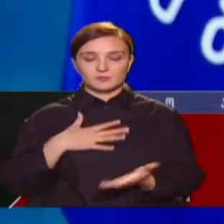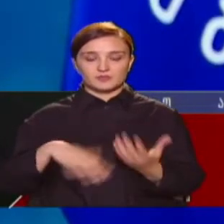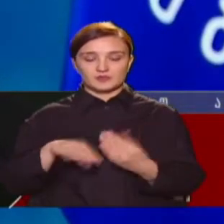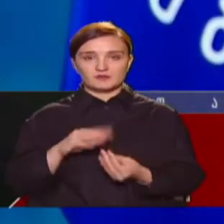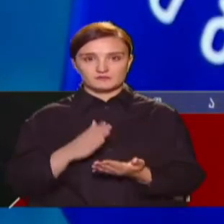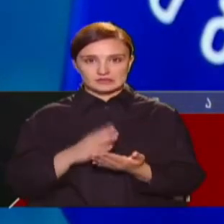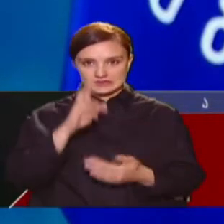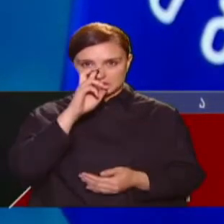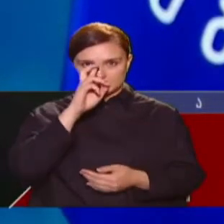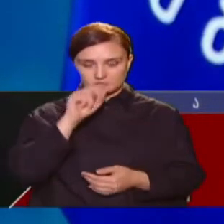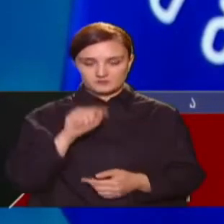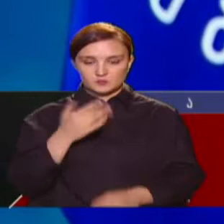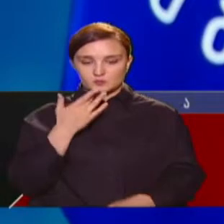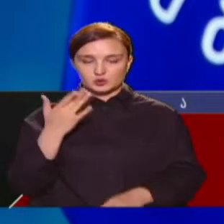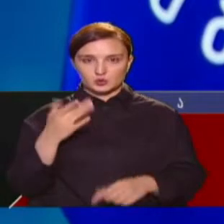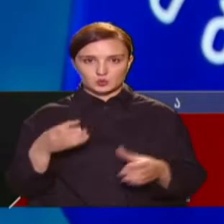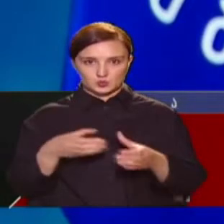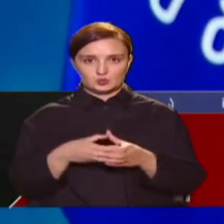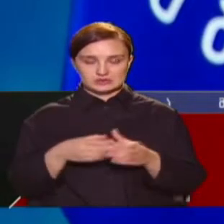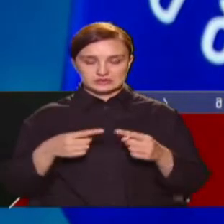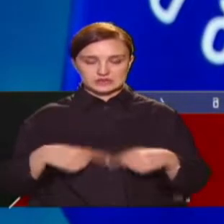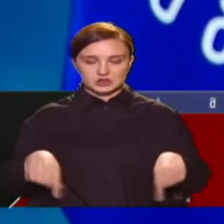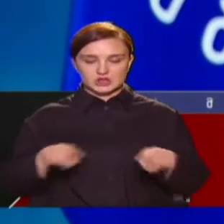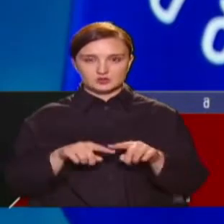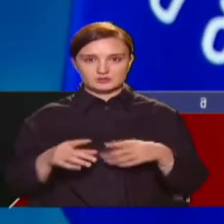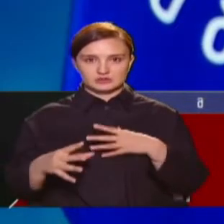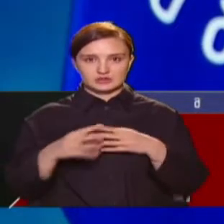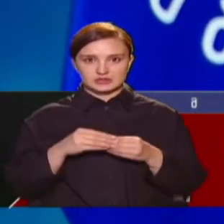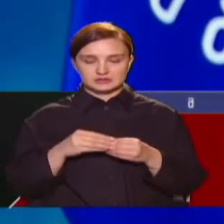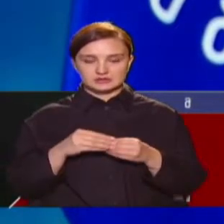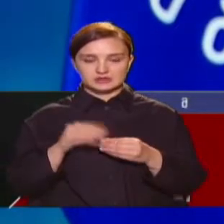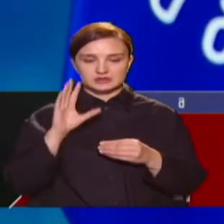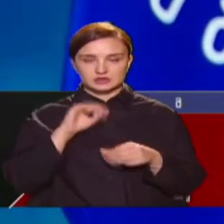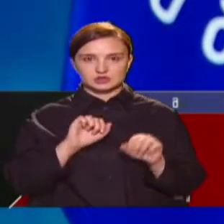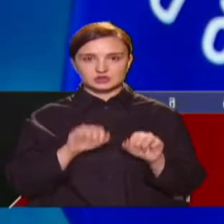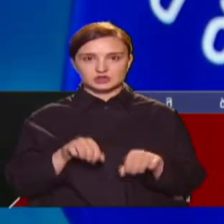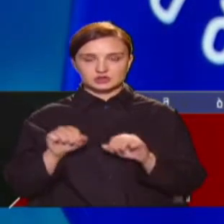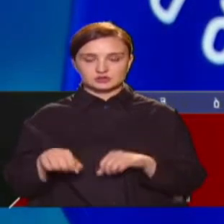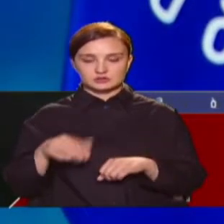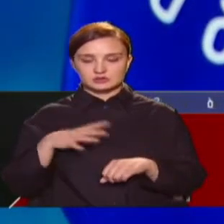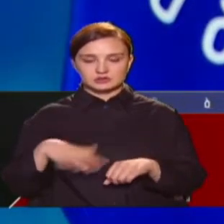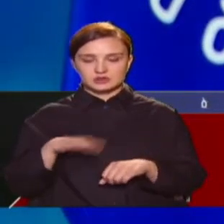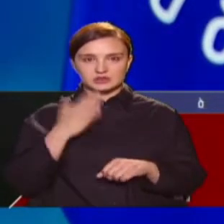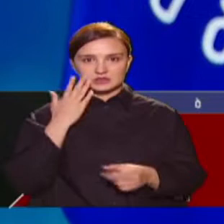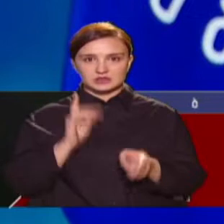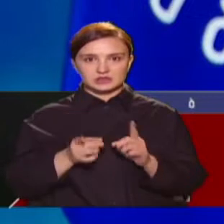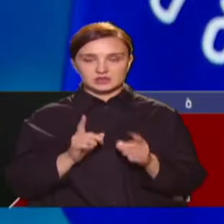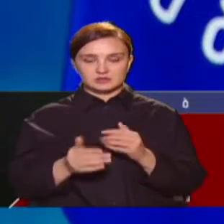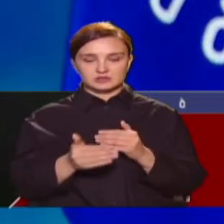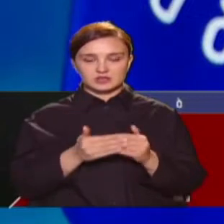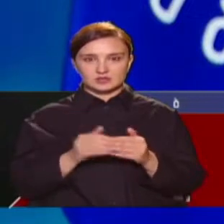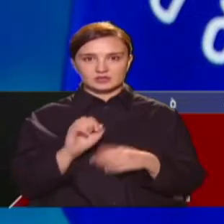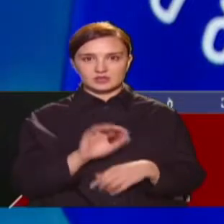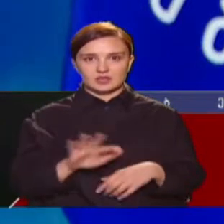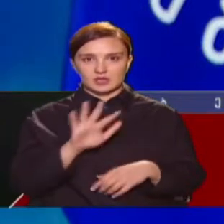ის ხელისუფლება და ის პოლიტიკური გუნდი, რომელმაც საზოგადოებასთან ერთად შეძლო და ქვეყანა რეალურად დაახლოვა ევროკავშირს